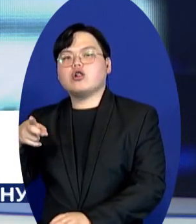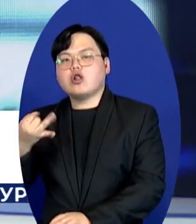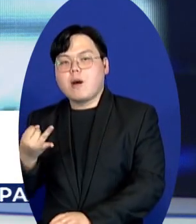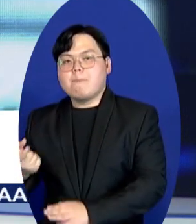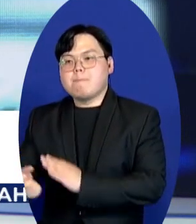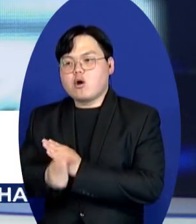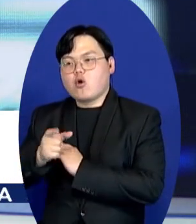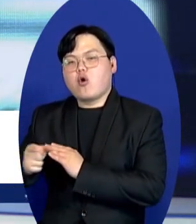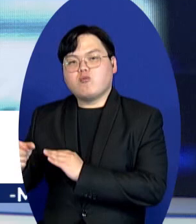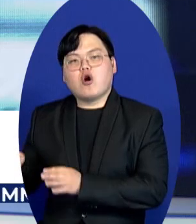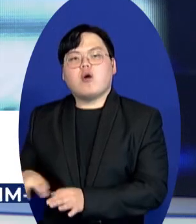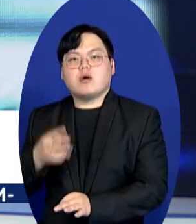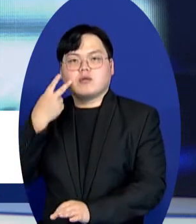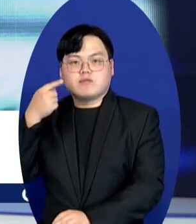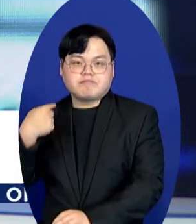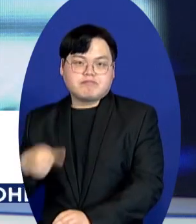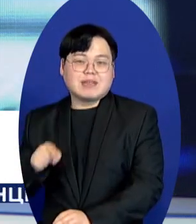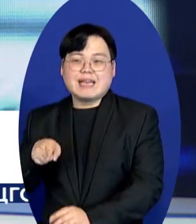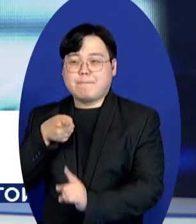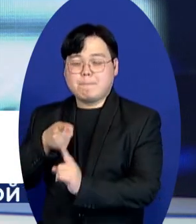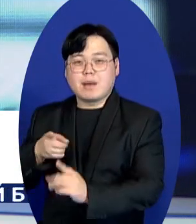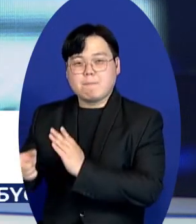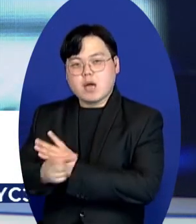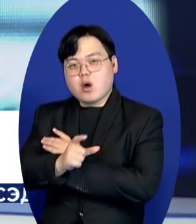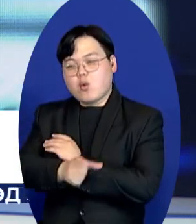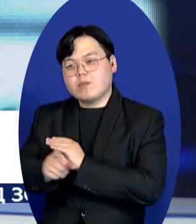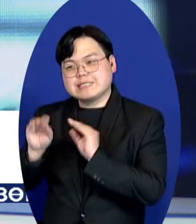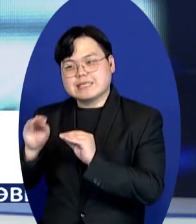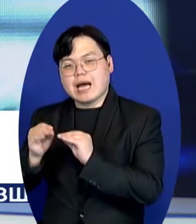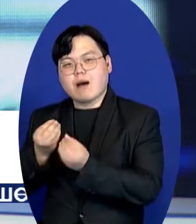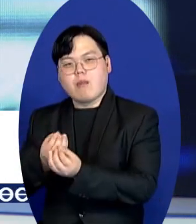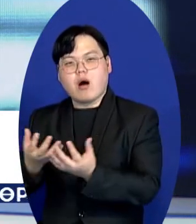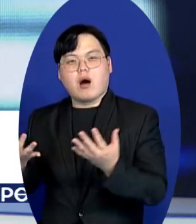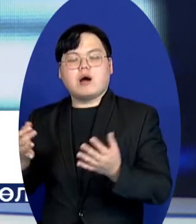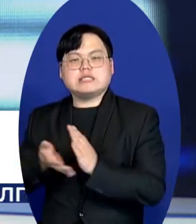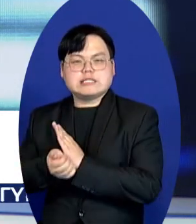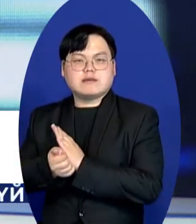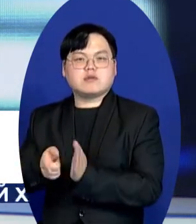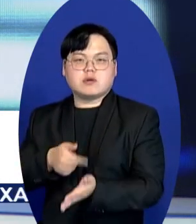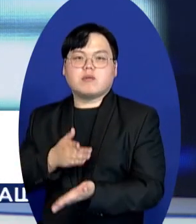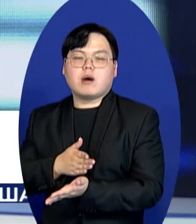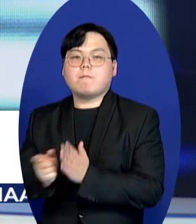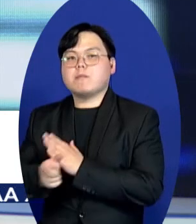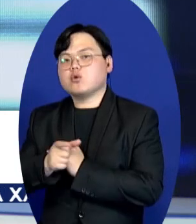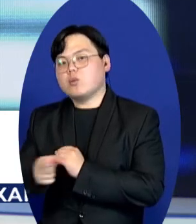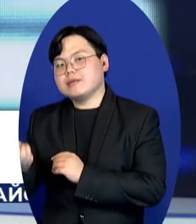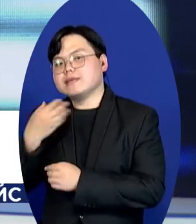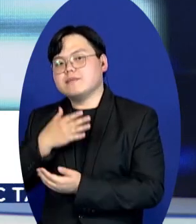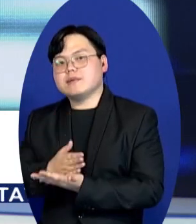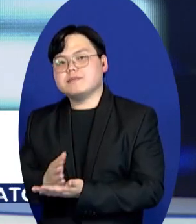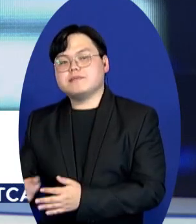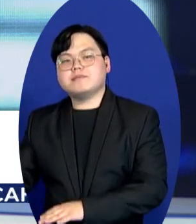эзэмшигчдийн гарт байдаг гэхэд хэлсдэггүй юм. Иймээс энэ чиглэлийн боловсон хүчнийг олноор бэлтэж чадвахчлуулах шаардлага байгааг мэрэгжилтнүүд хэлж